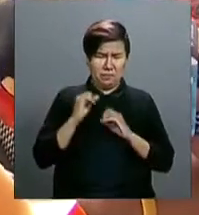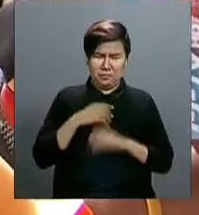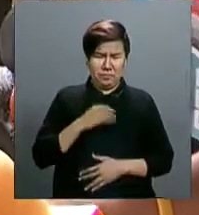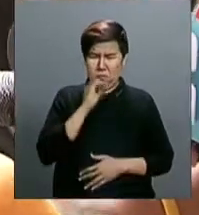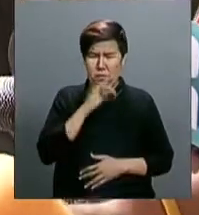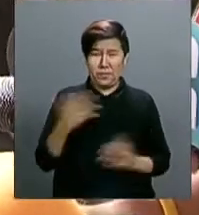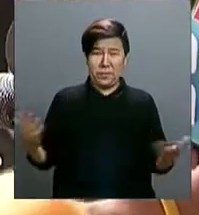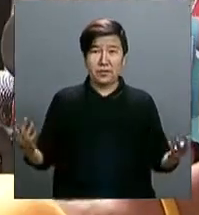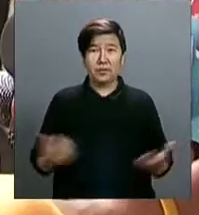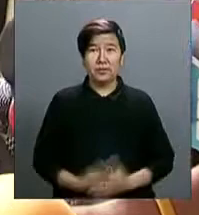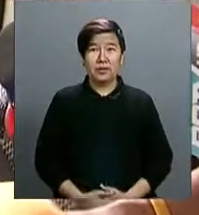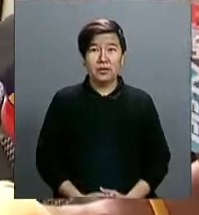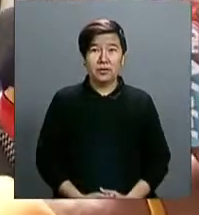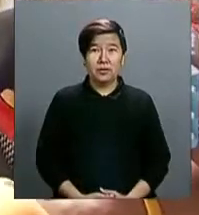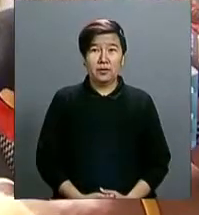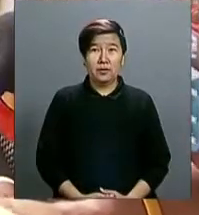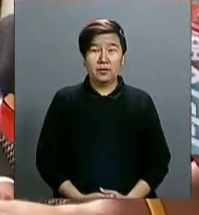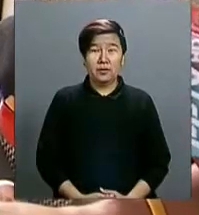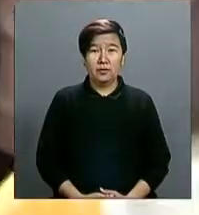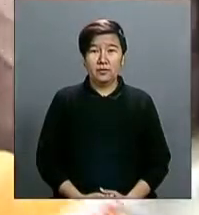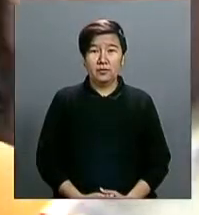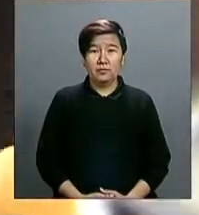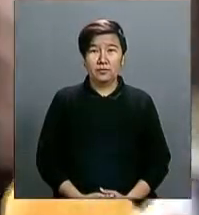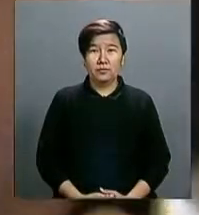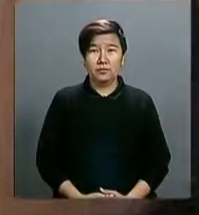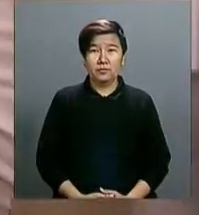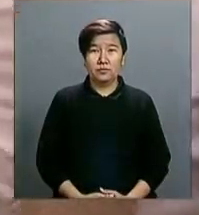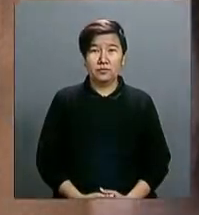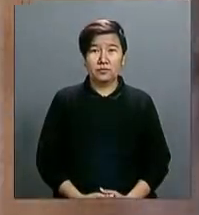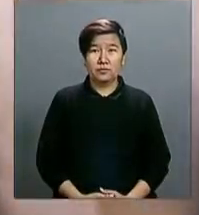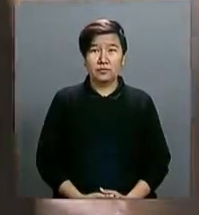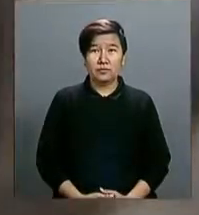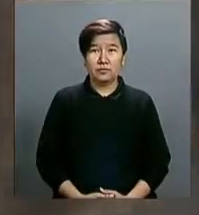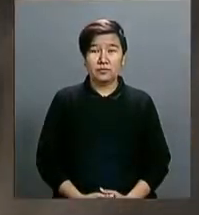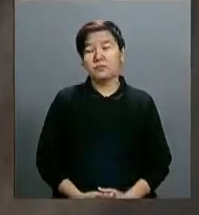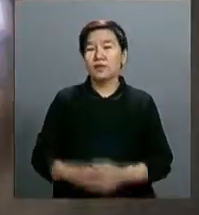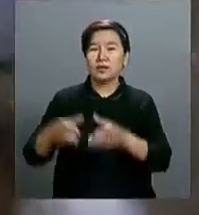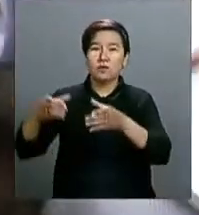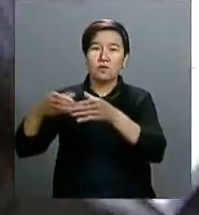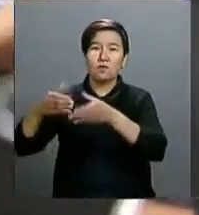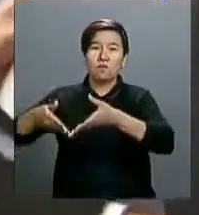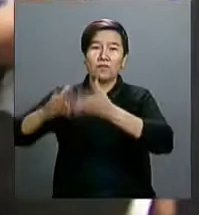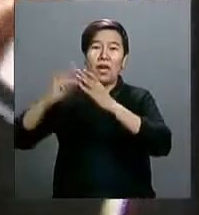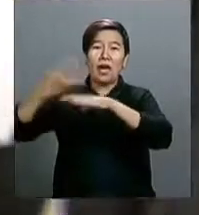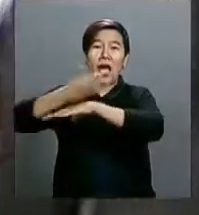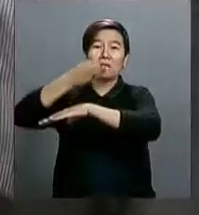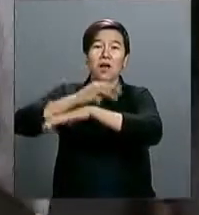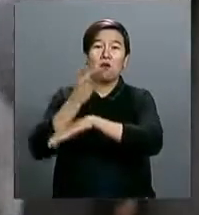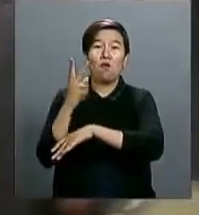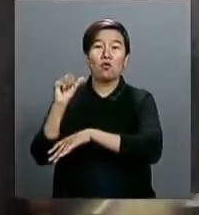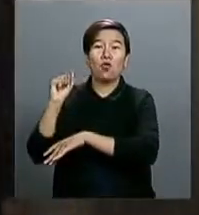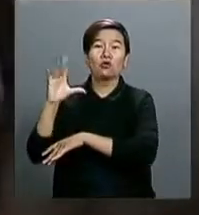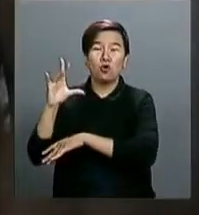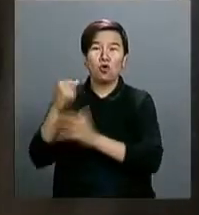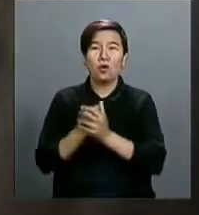นี่คือจะค ุ ยท ั้ ง เด ือ น การตั้งพรรคการเมืองของคสช.พลเอก